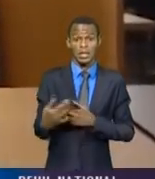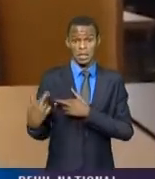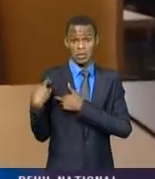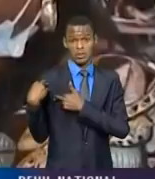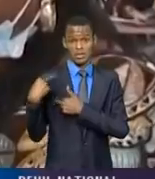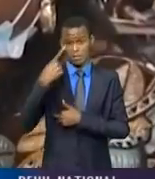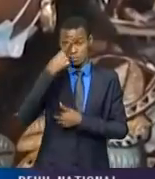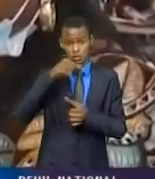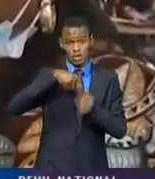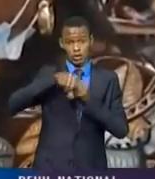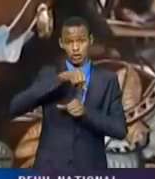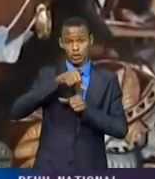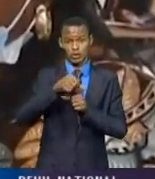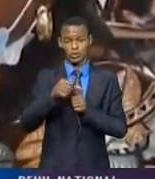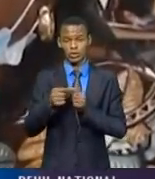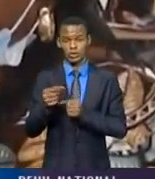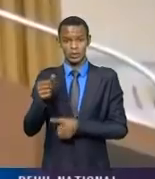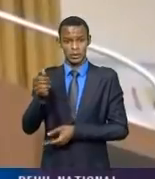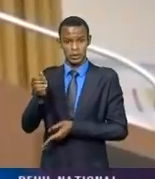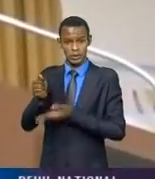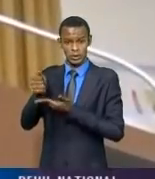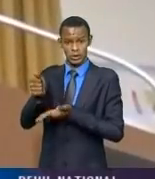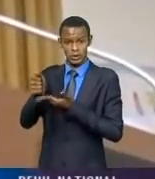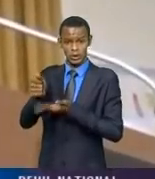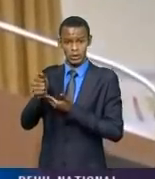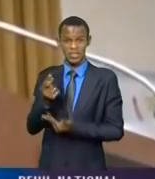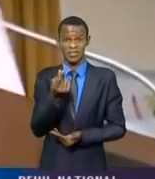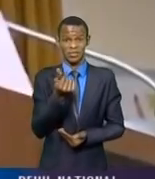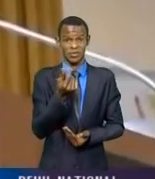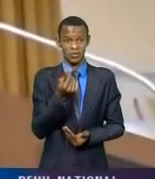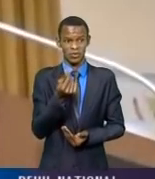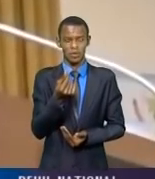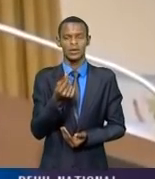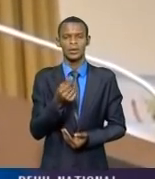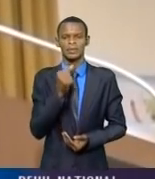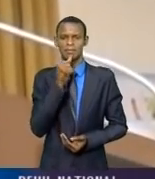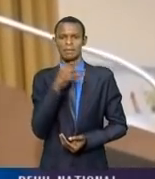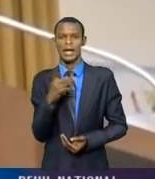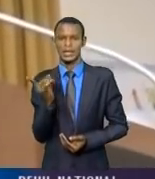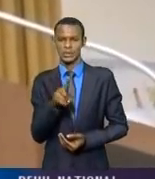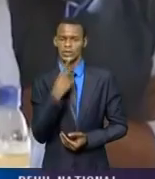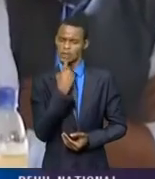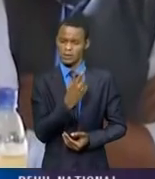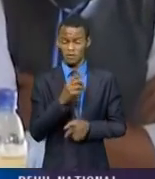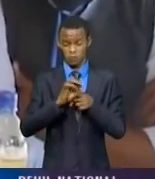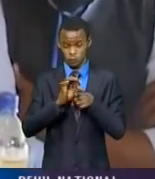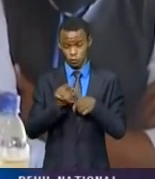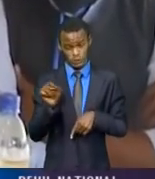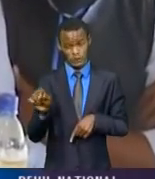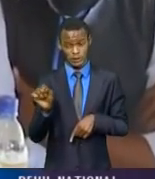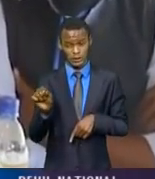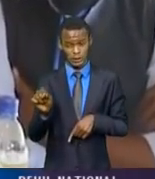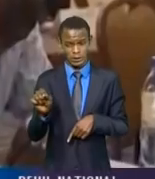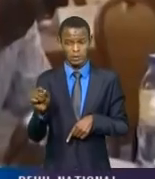rural et agricole madame ans carole batang a informé que cette formation est la seizième édition